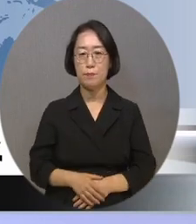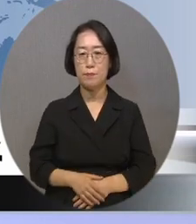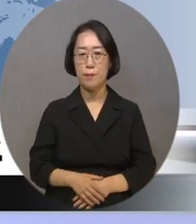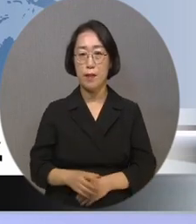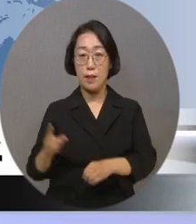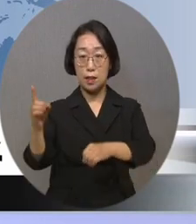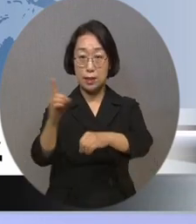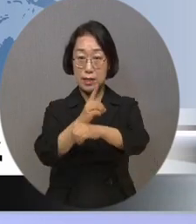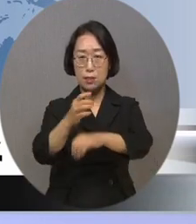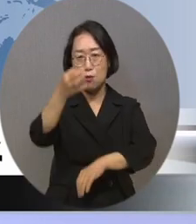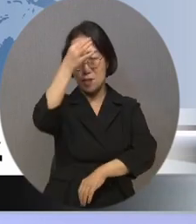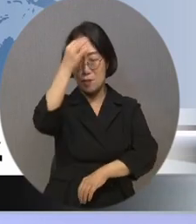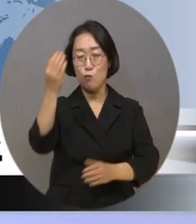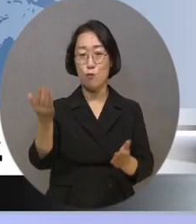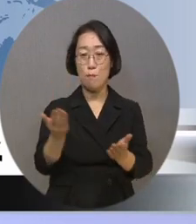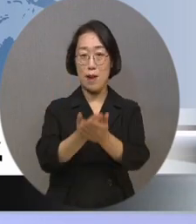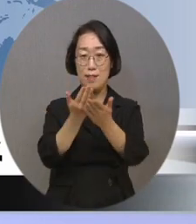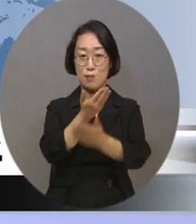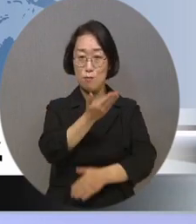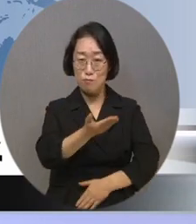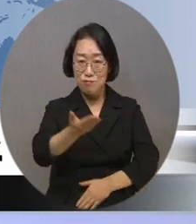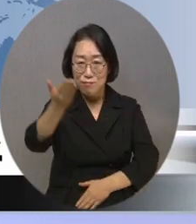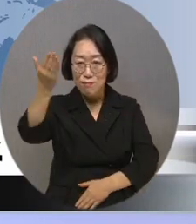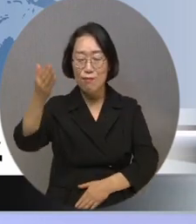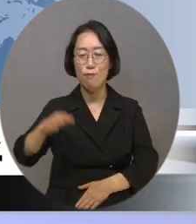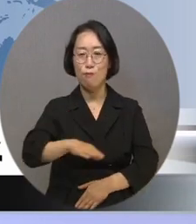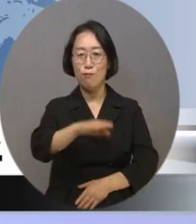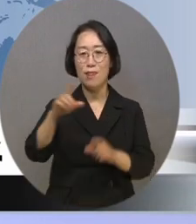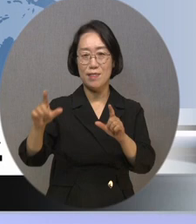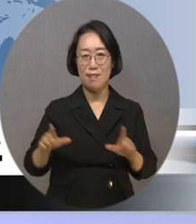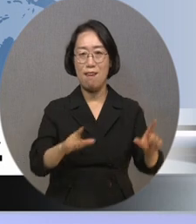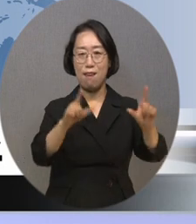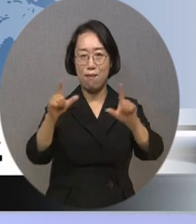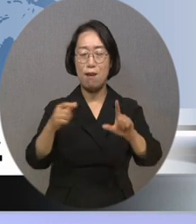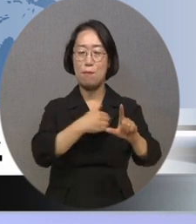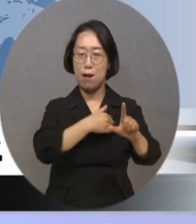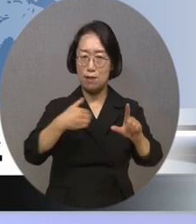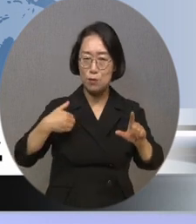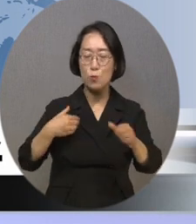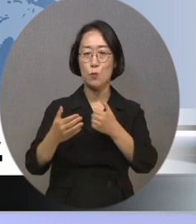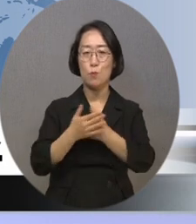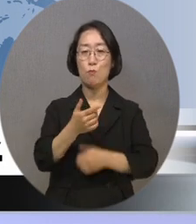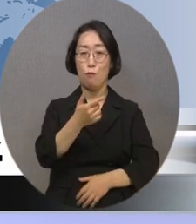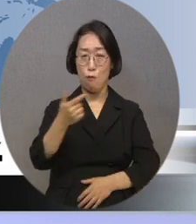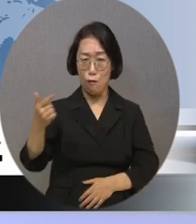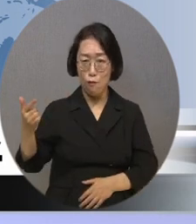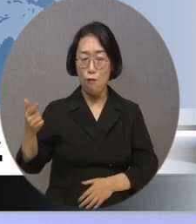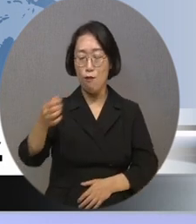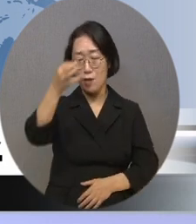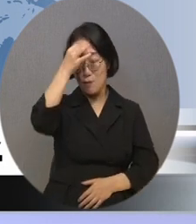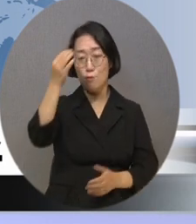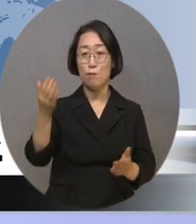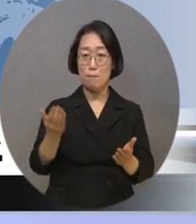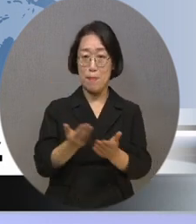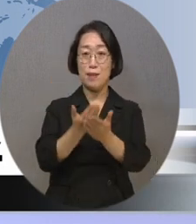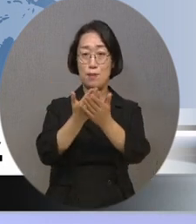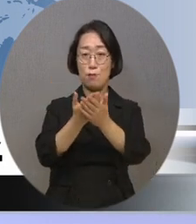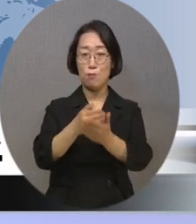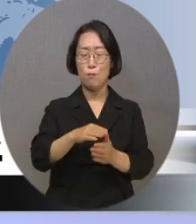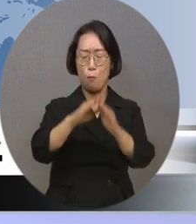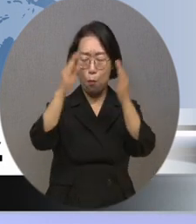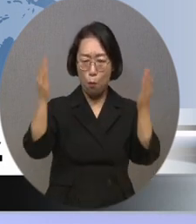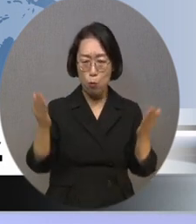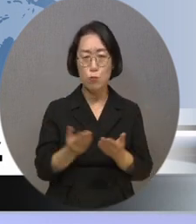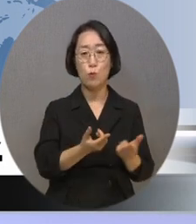디지털 기술의 발전은 우리의 삶을 보다 편리하고 풍요롭게 만들었습니다. 이러한 기술의 발전을 모두가